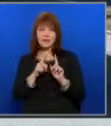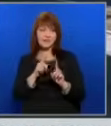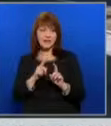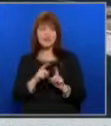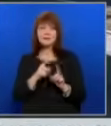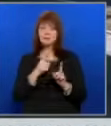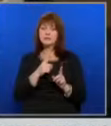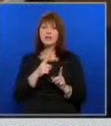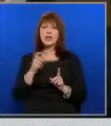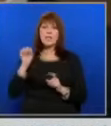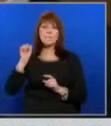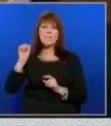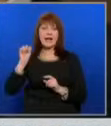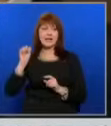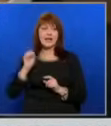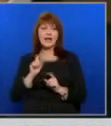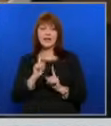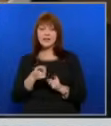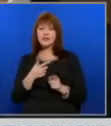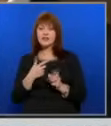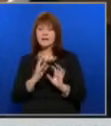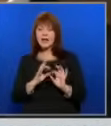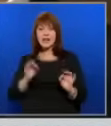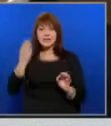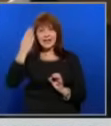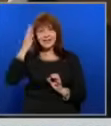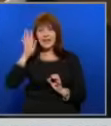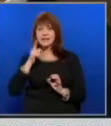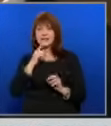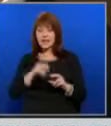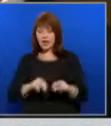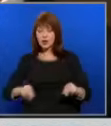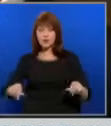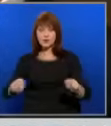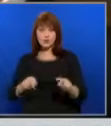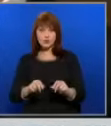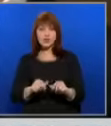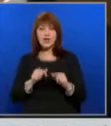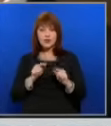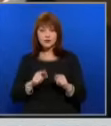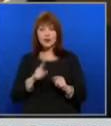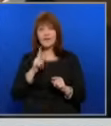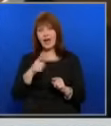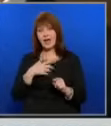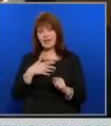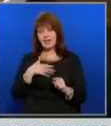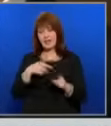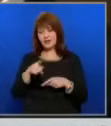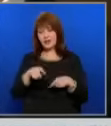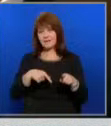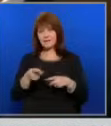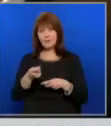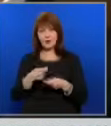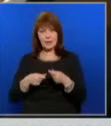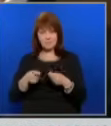на политически партии. Трябва да имаме ясна дата и за суша. Това е нещото, което най-най-най касае нашия транспортен